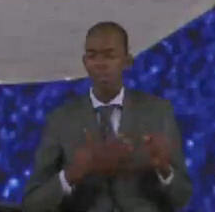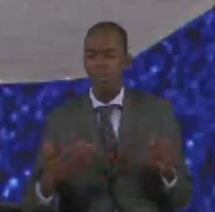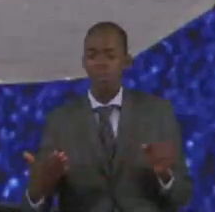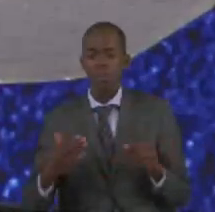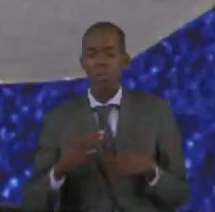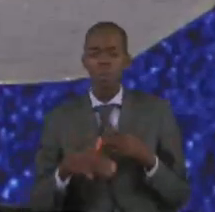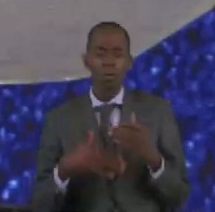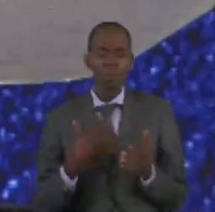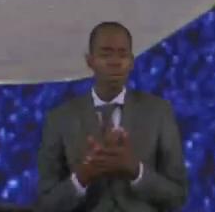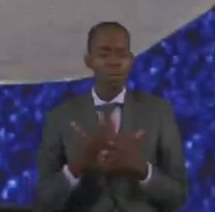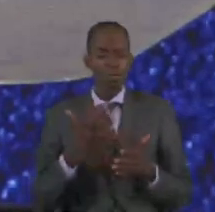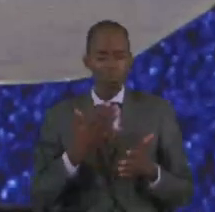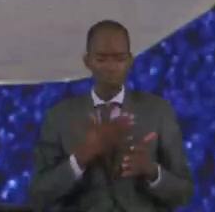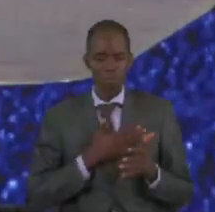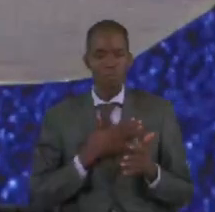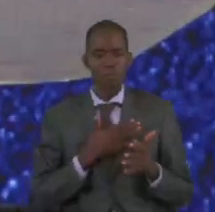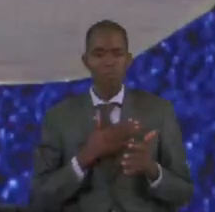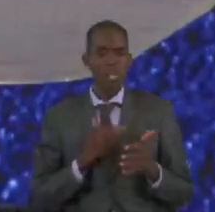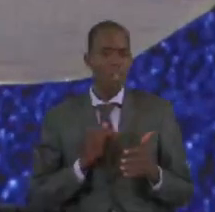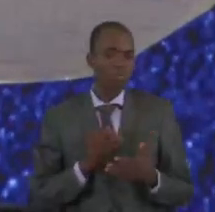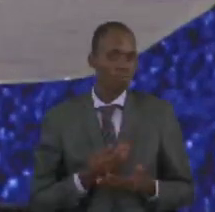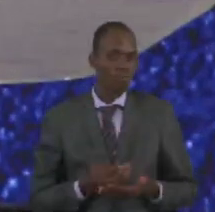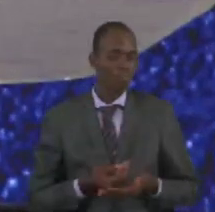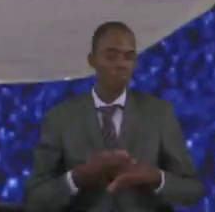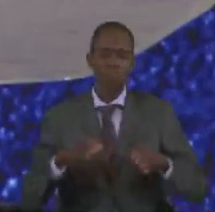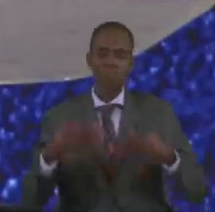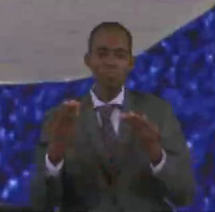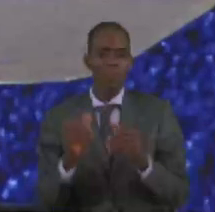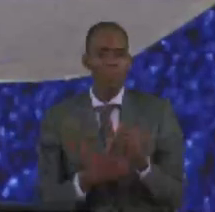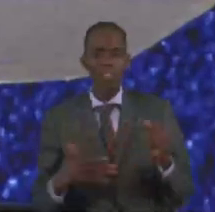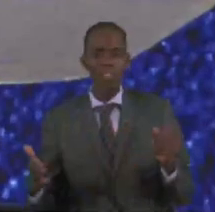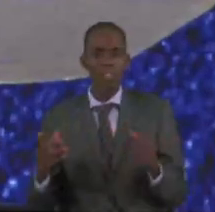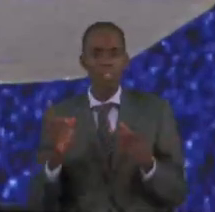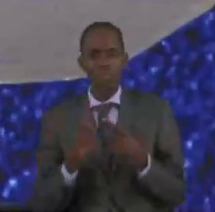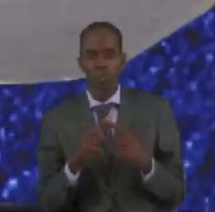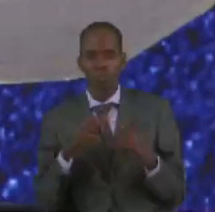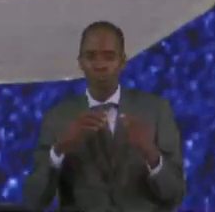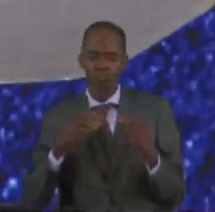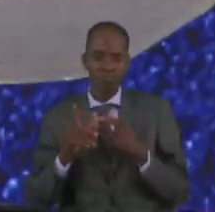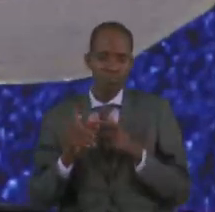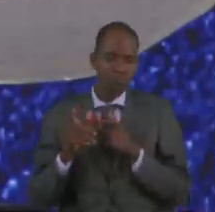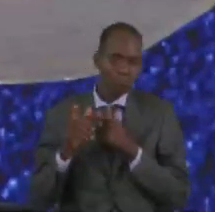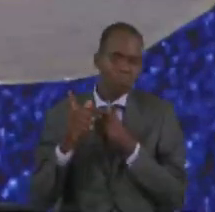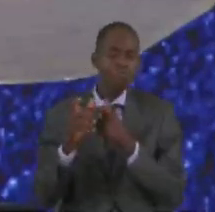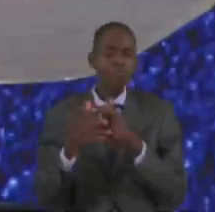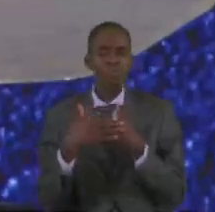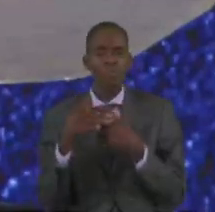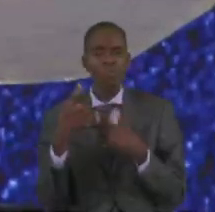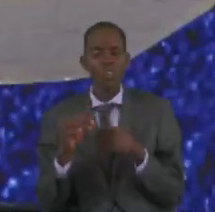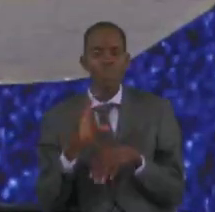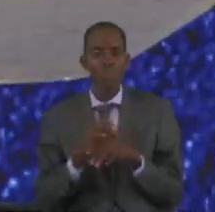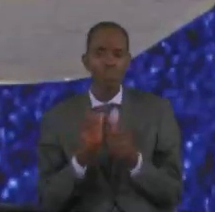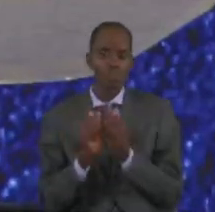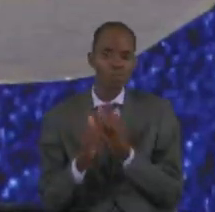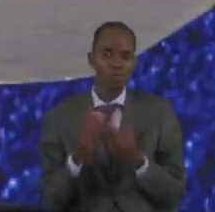tout mon temps, toute ma vie, tous mes contacts, tout a été utilisé pour poursuivre